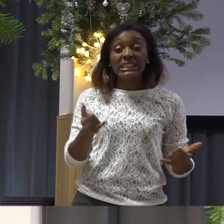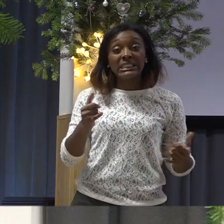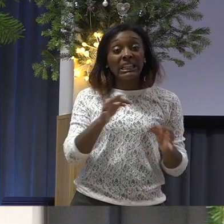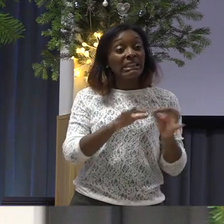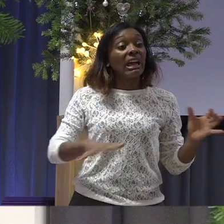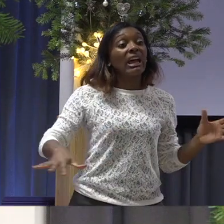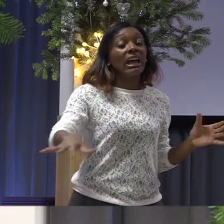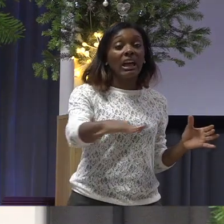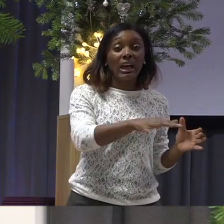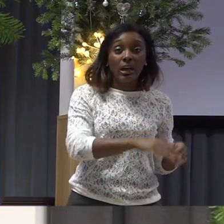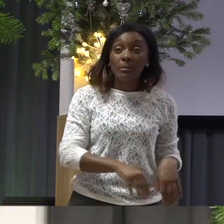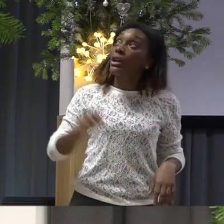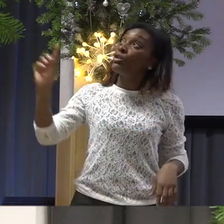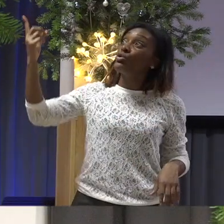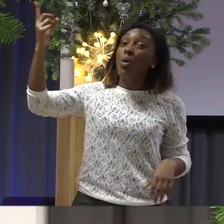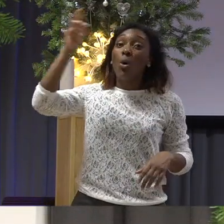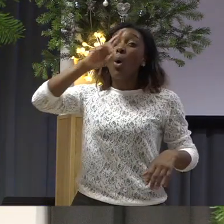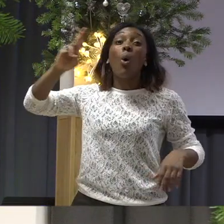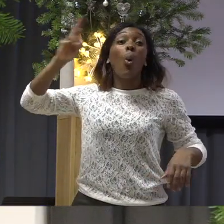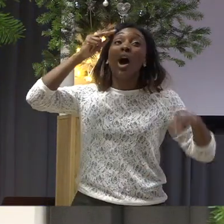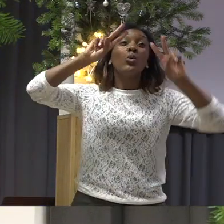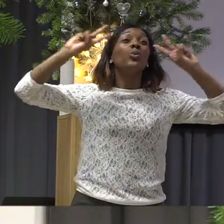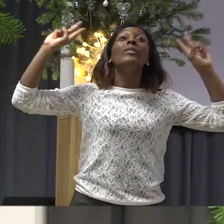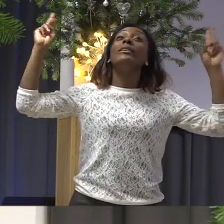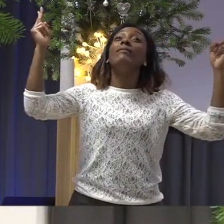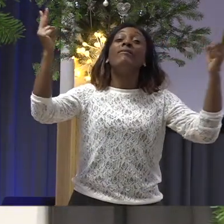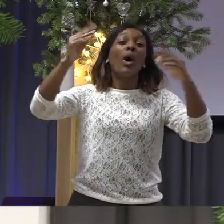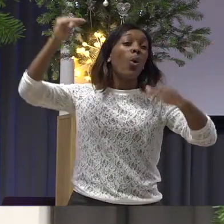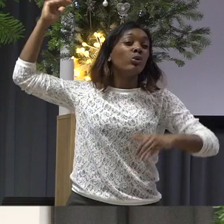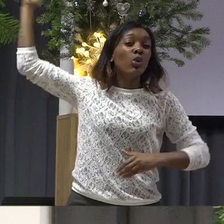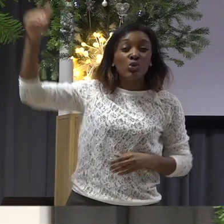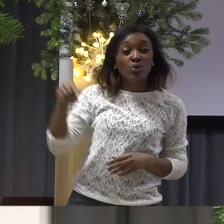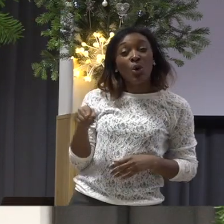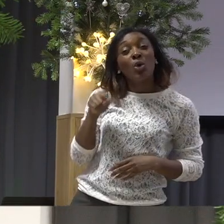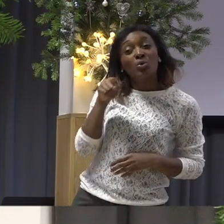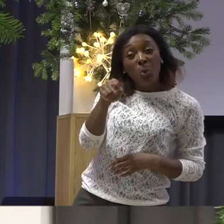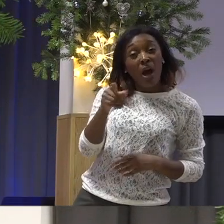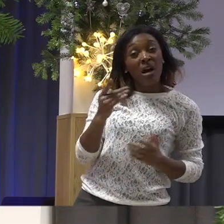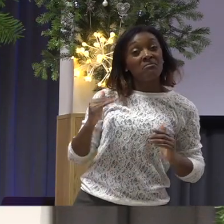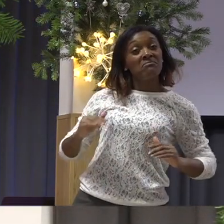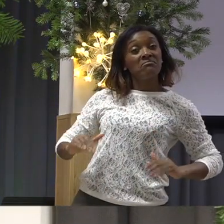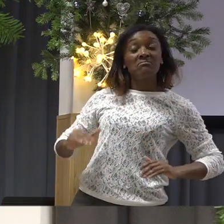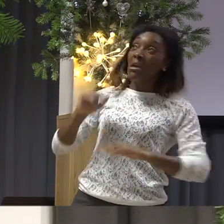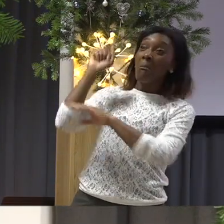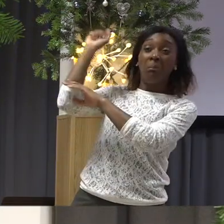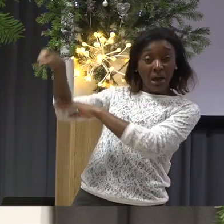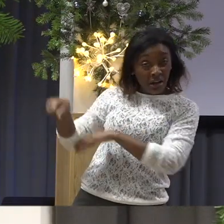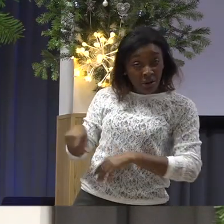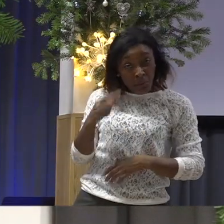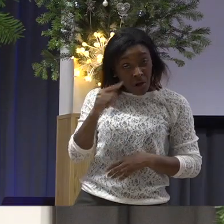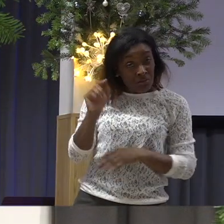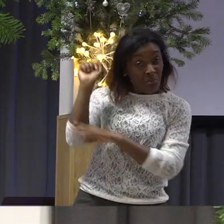mais je te parle du roi des cieux. Et les cieux, ça englobe la planète,